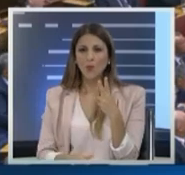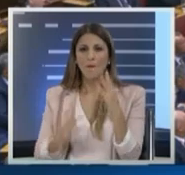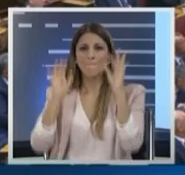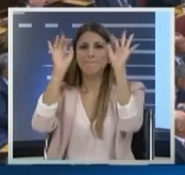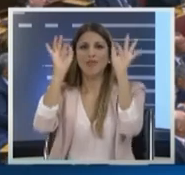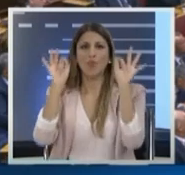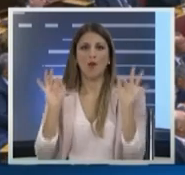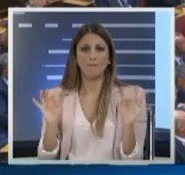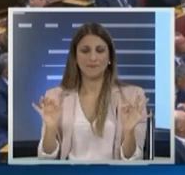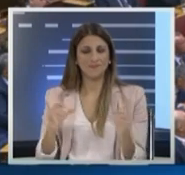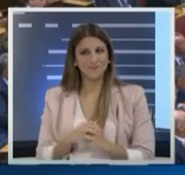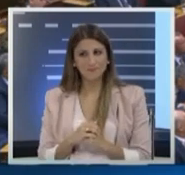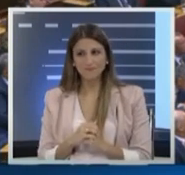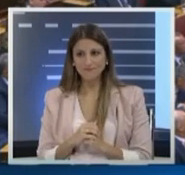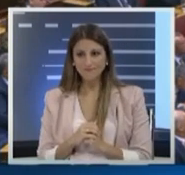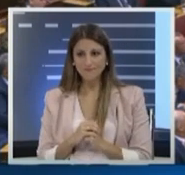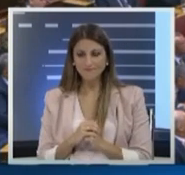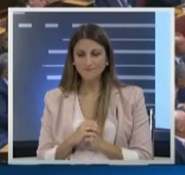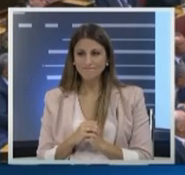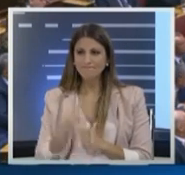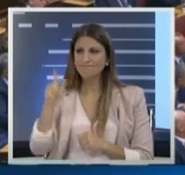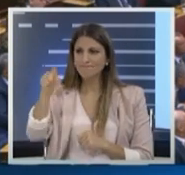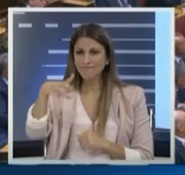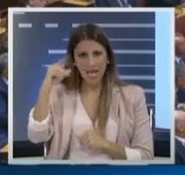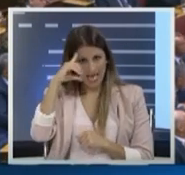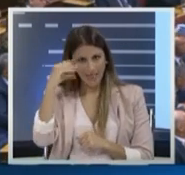Μακεδονικό. Έκανε σαν να μην κατάλαβε